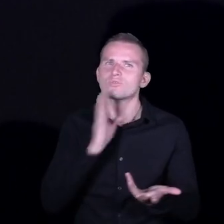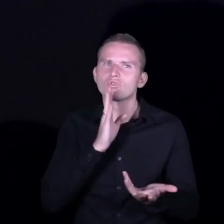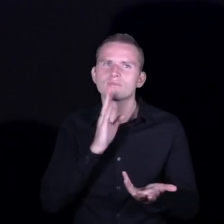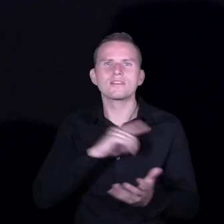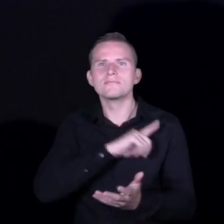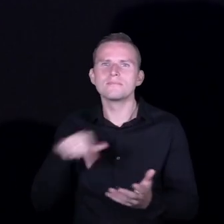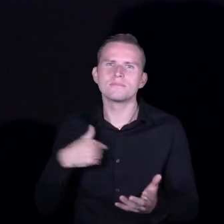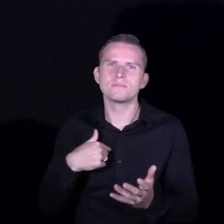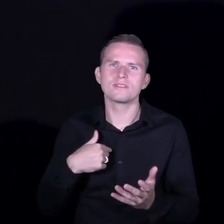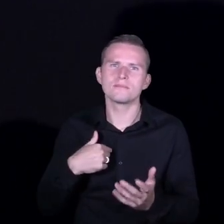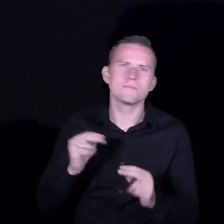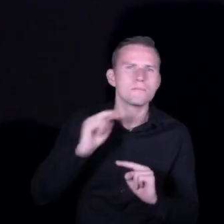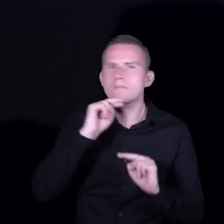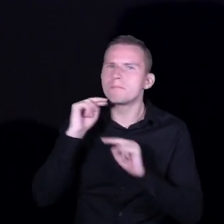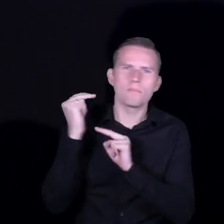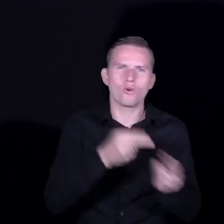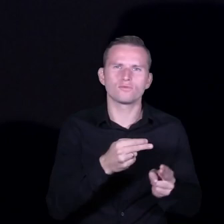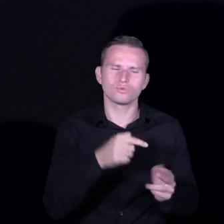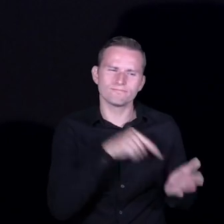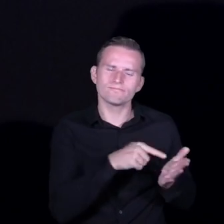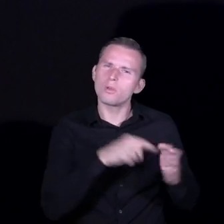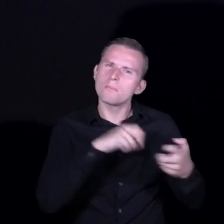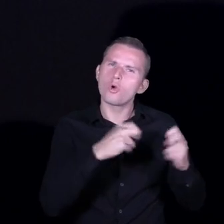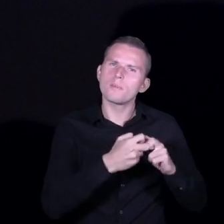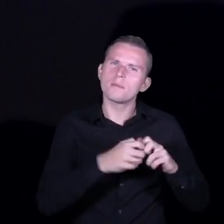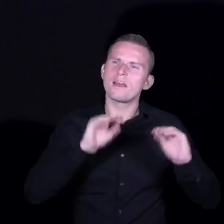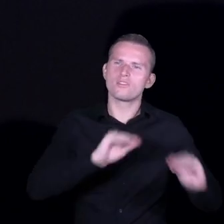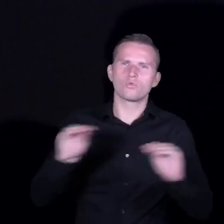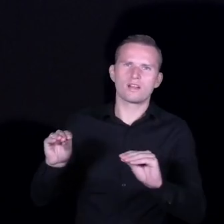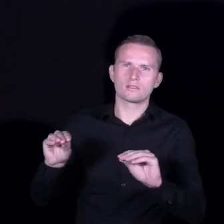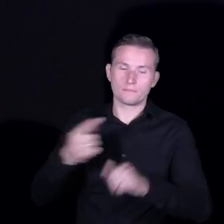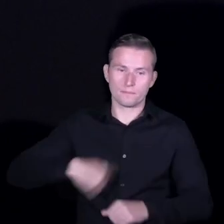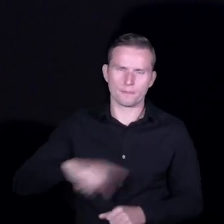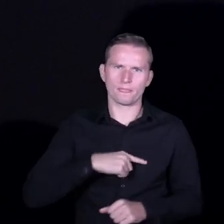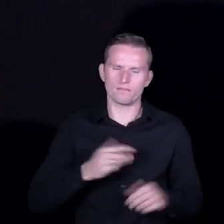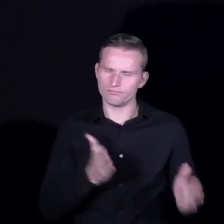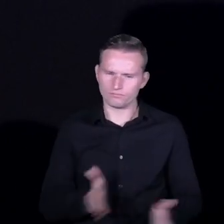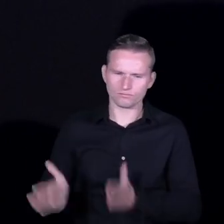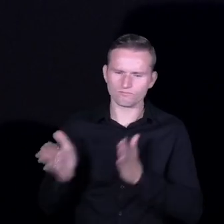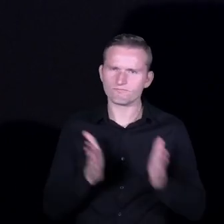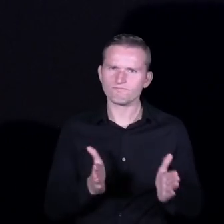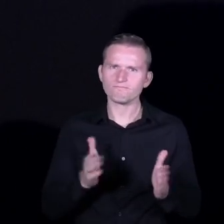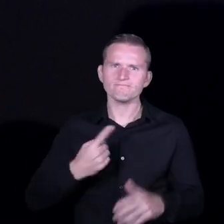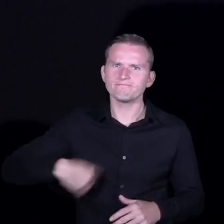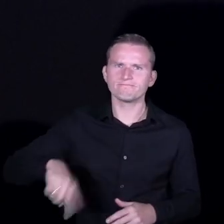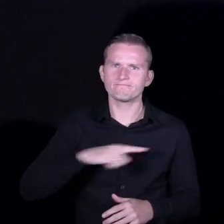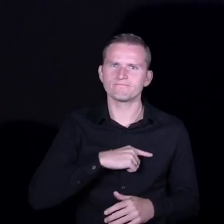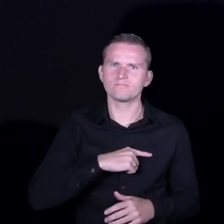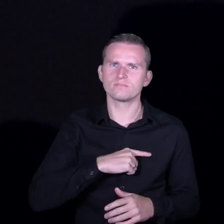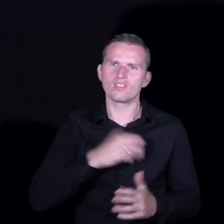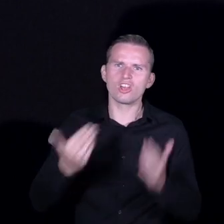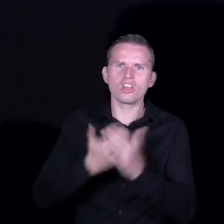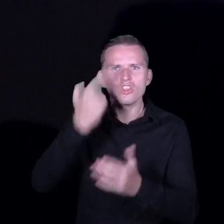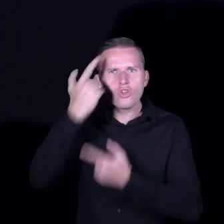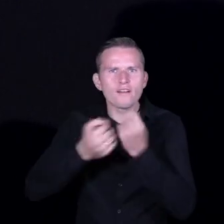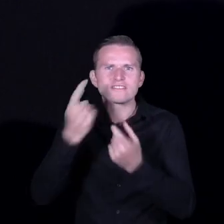wracaliśmy do problemu edukacji i przygotowania nas do realizacji innowacyjnych